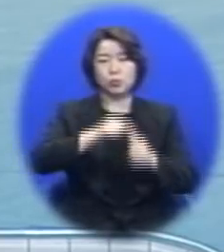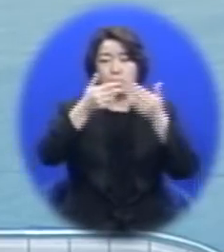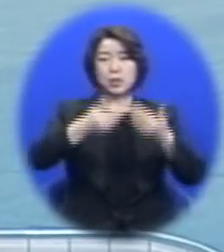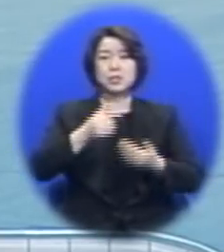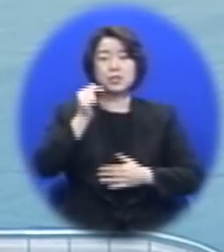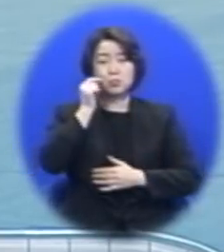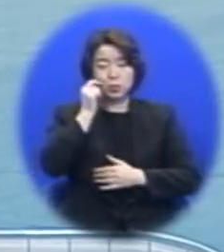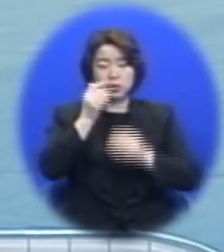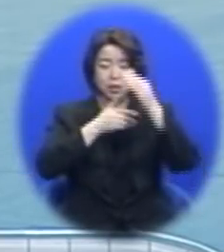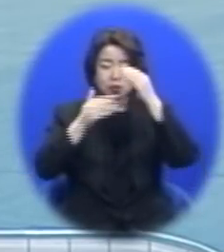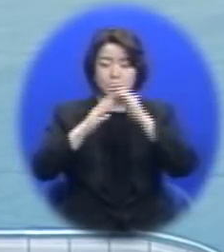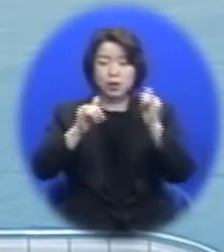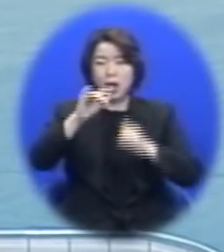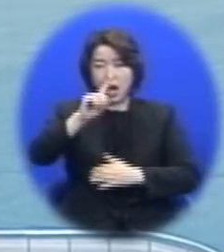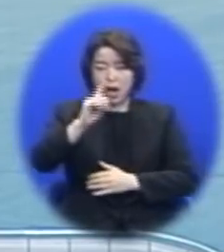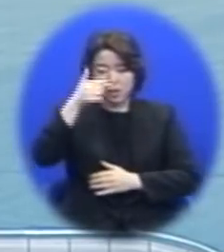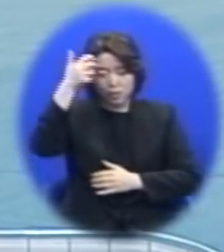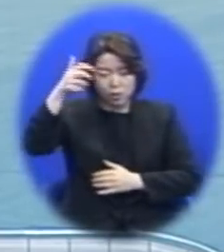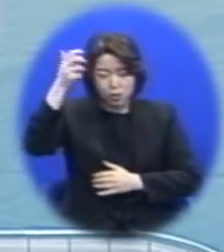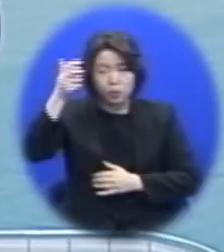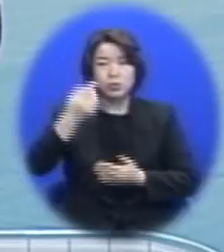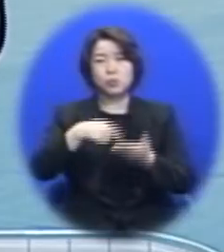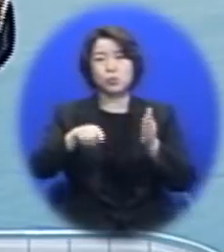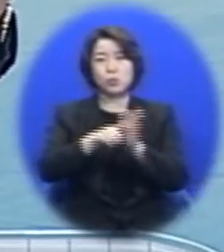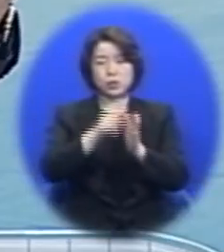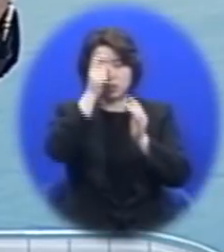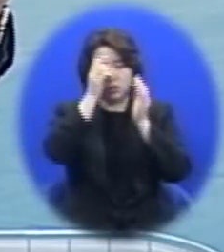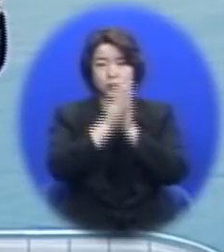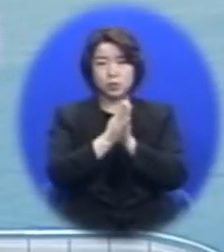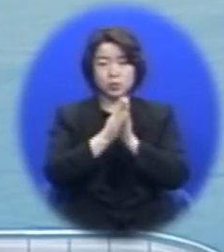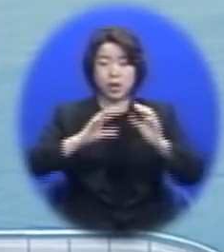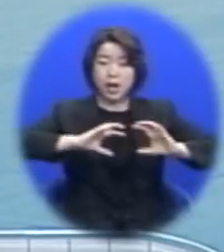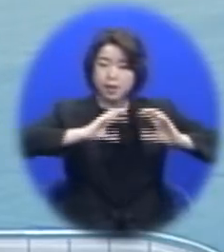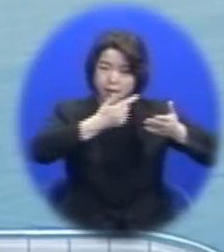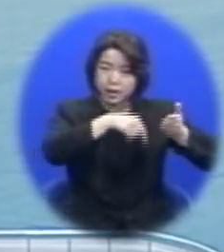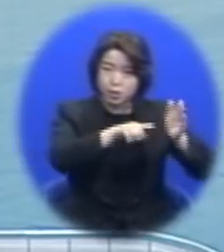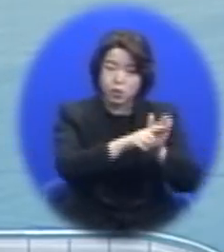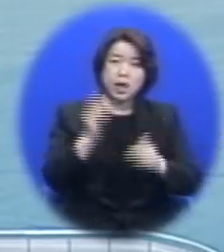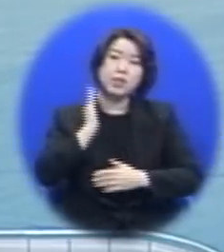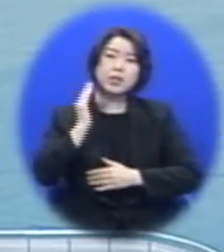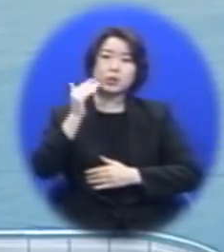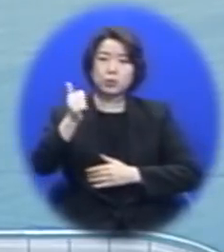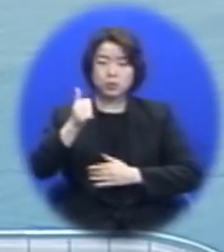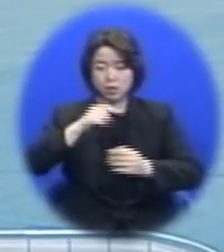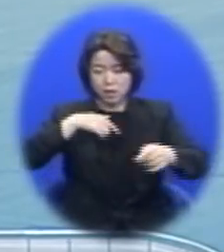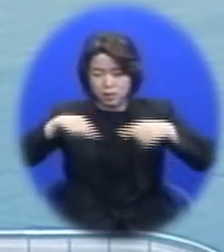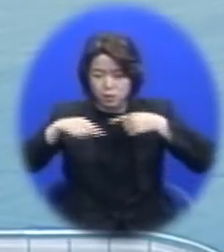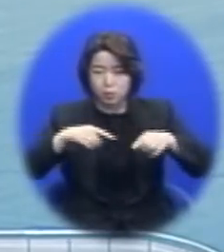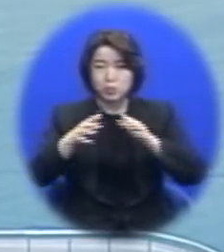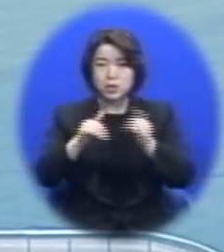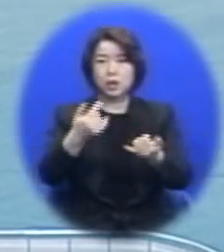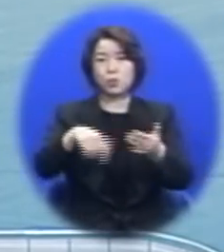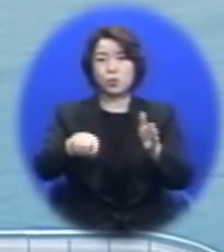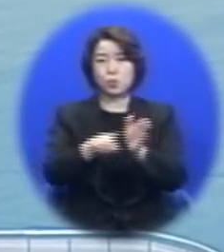돌아오기를 기도하겠습니다. 나라를 위해서 대통령과 지도자들을 위한 기도를